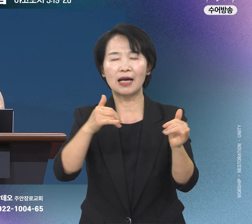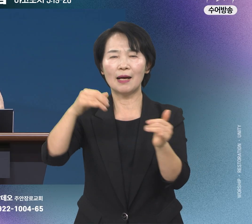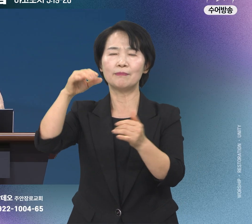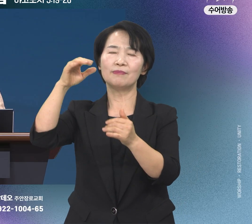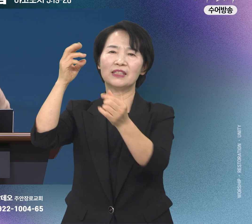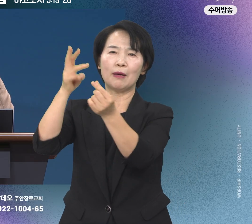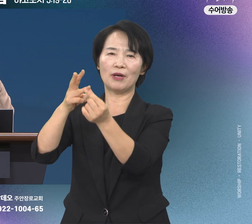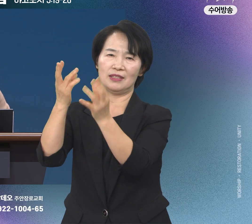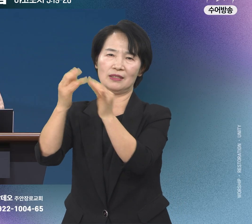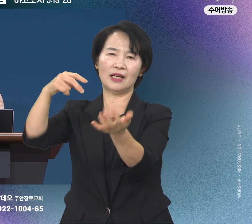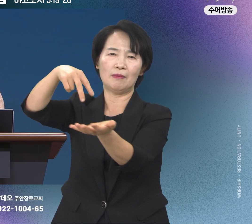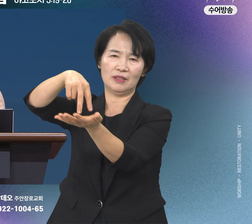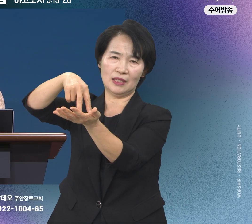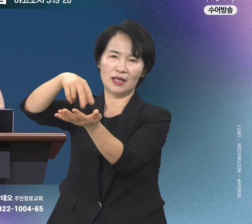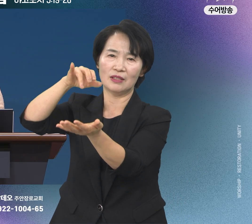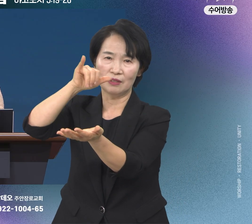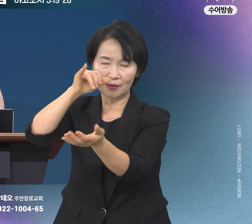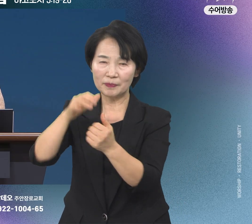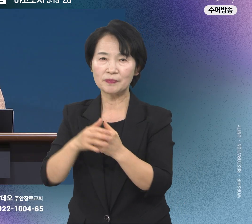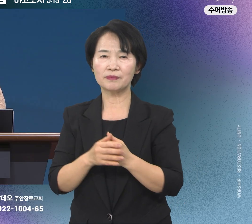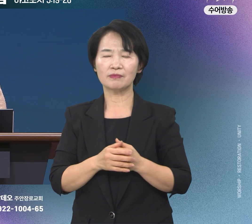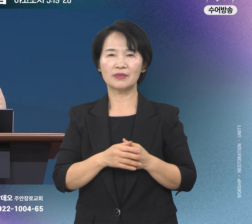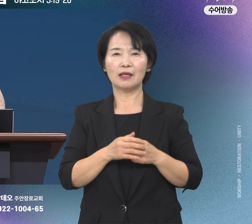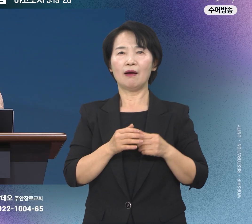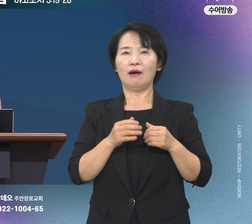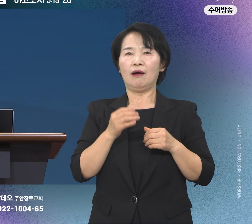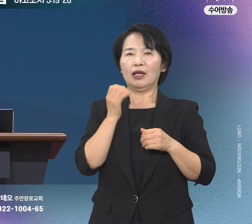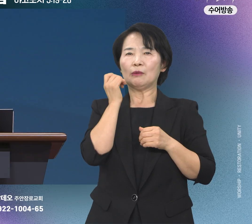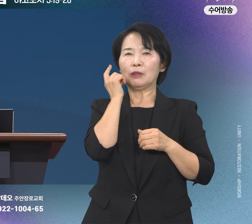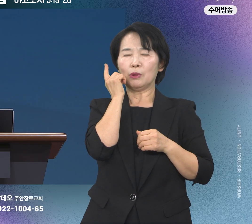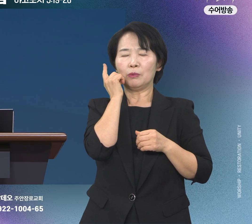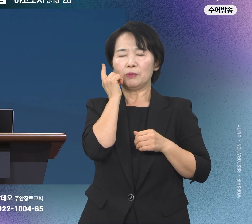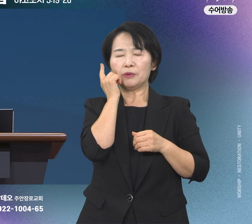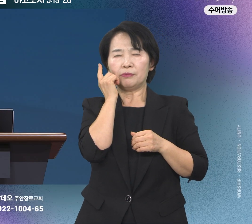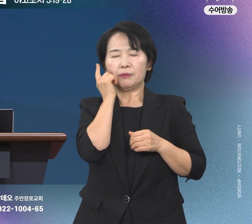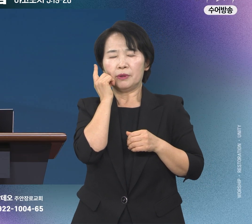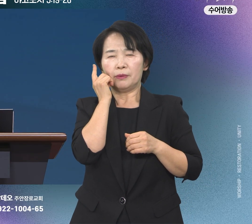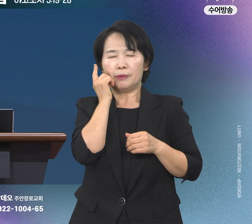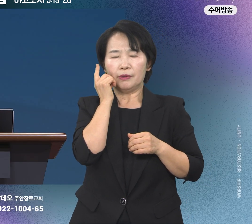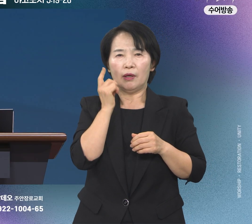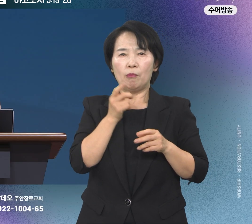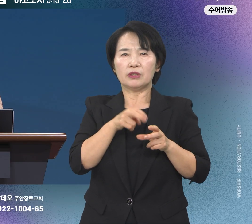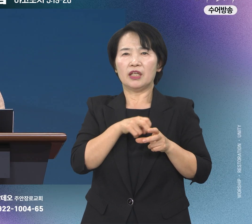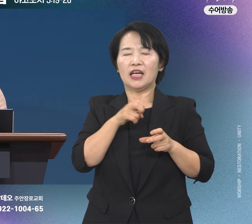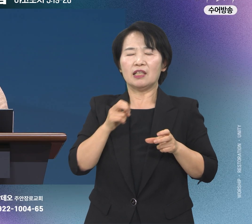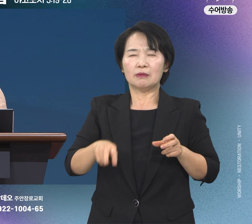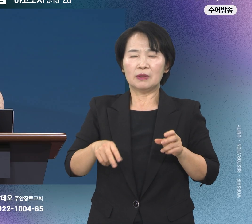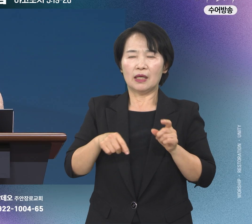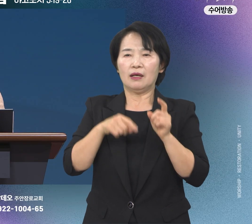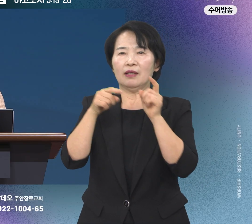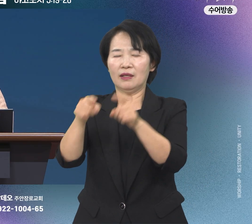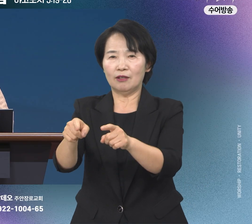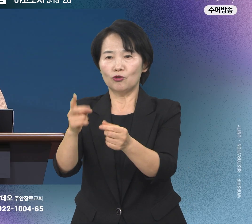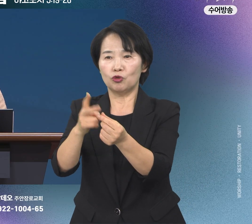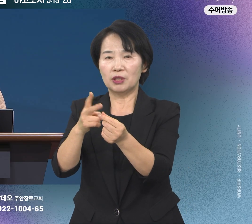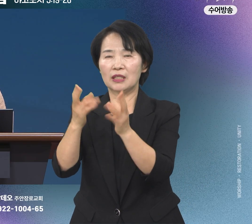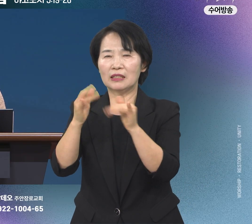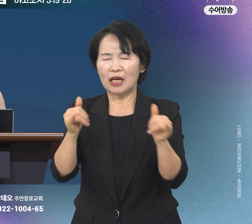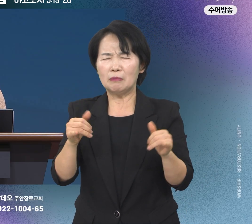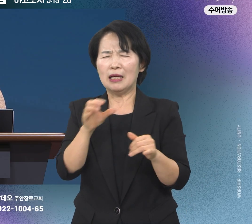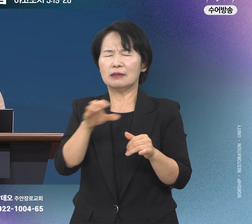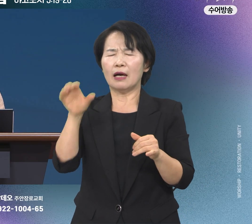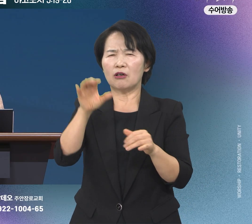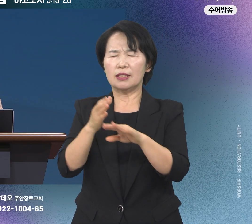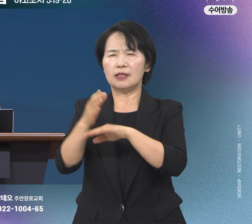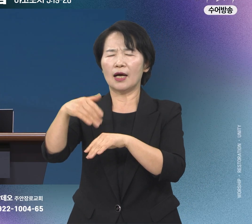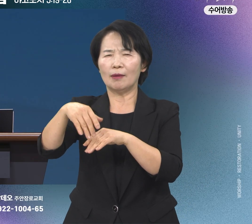해뒀죠. 그래서 신천지 A가 자 버스 내렸습니다. 신천지 B가 사거리 지났습니다. 이제 신천지 C는 우연히 그